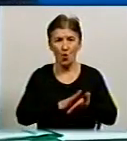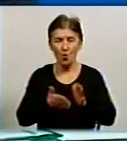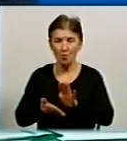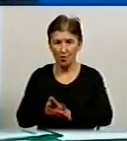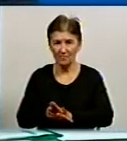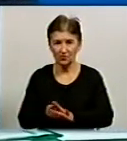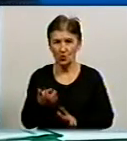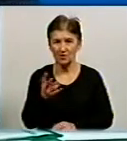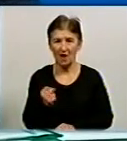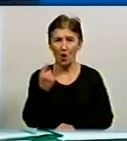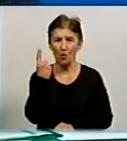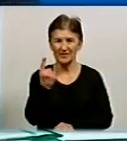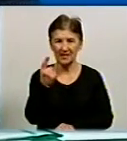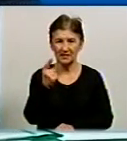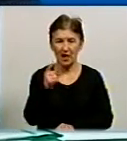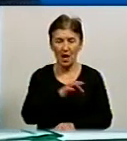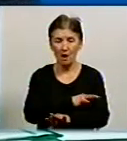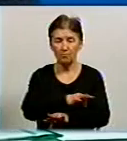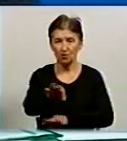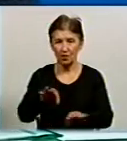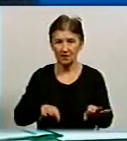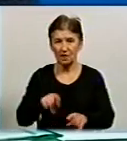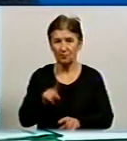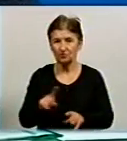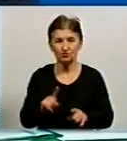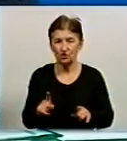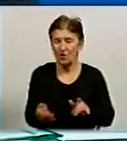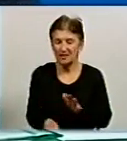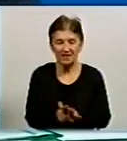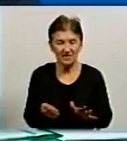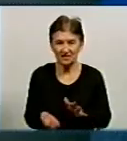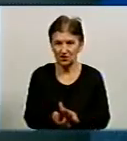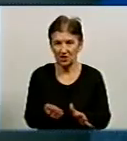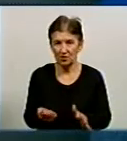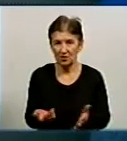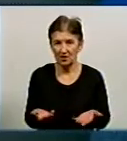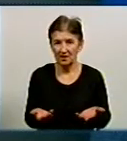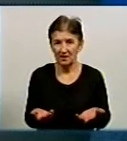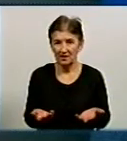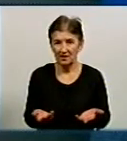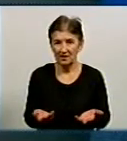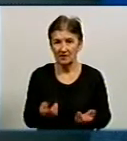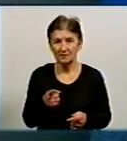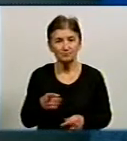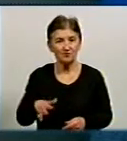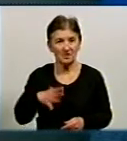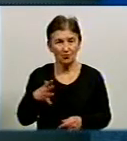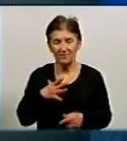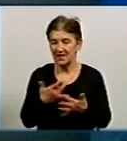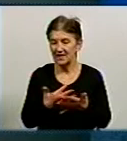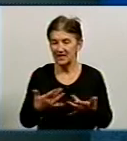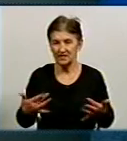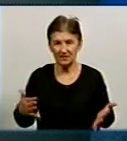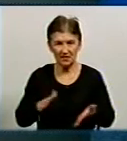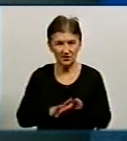один проєкт, а потім додає ті кошти, які, ну, не вистачило, наприклад, для реалізації. Ну, буває різна ситуація.